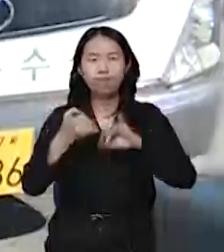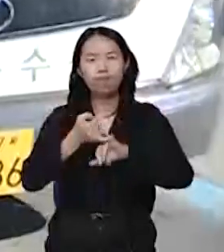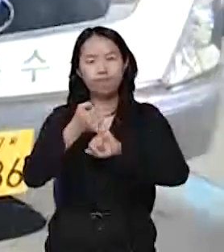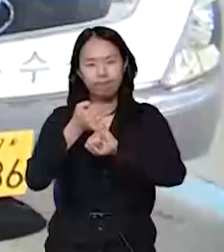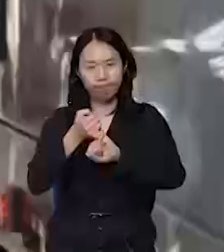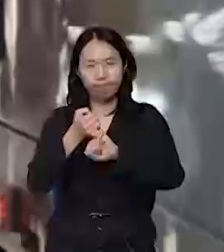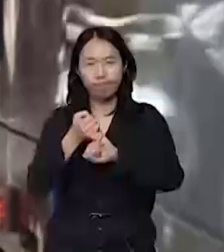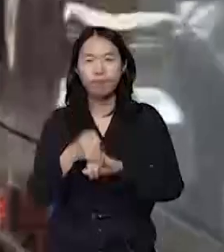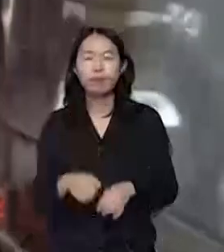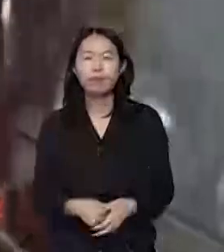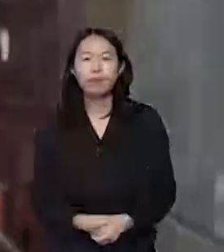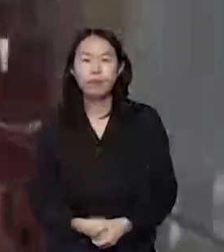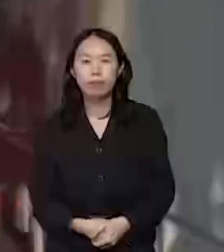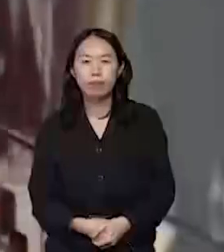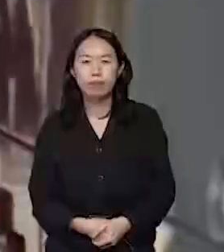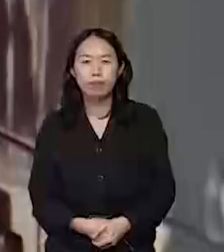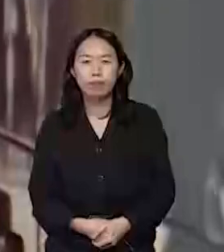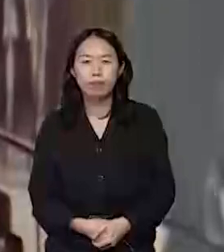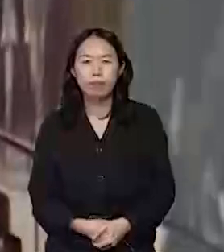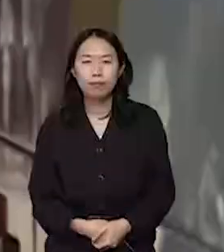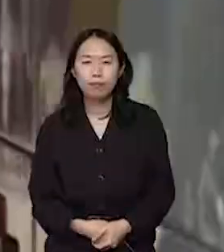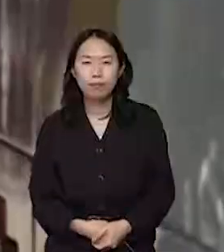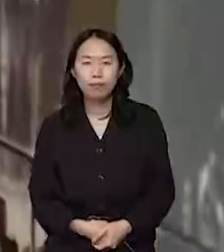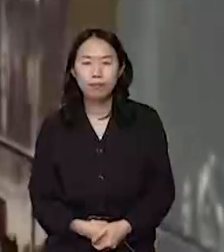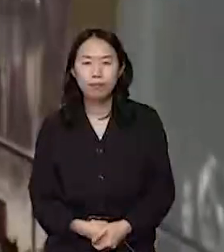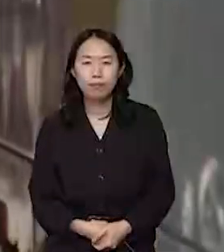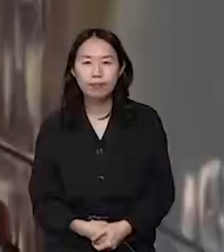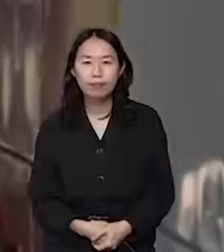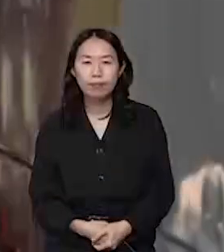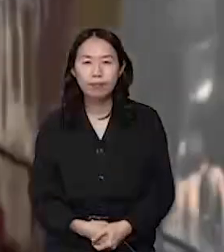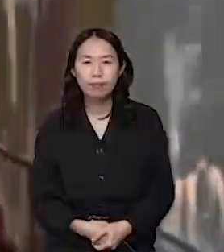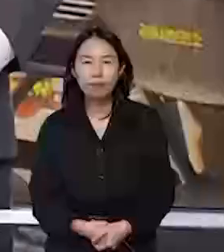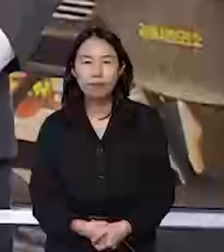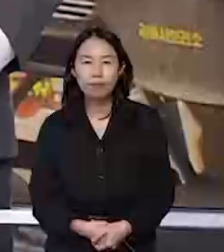착용이 필수입니다. KBC 조윤정입니다.